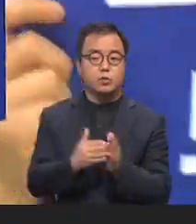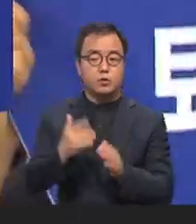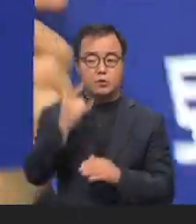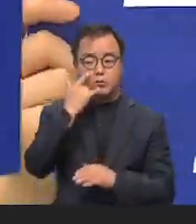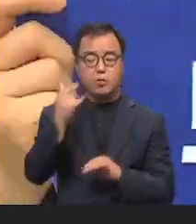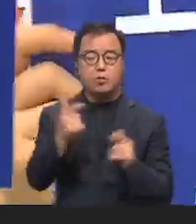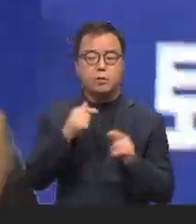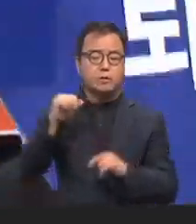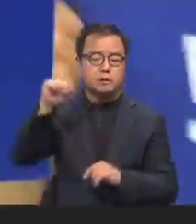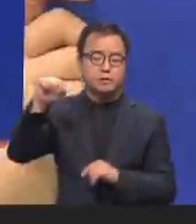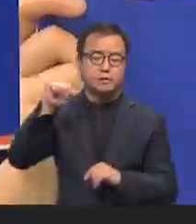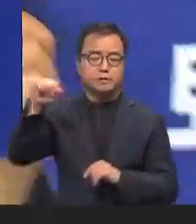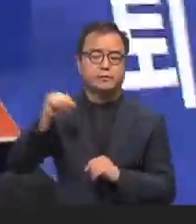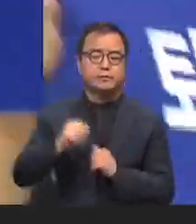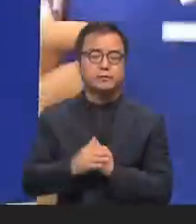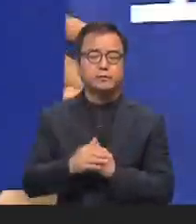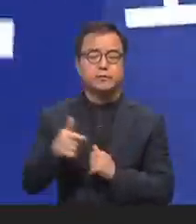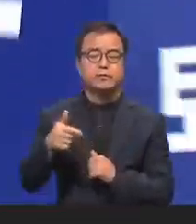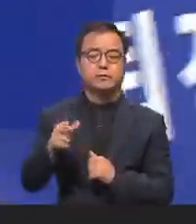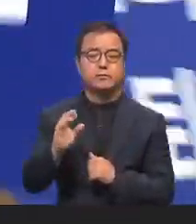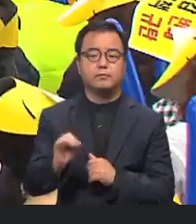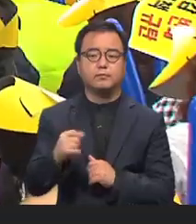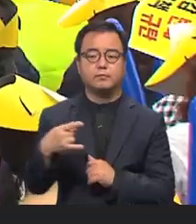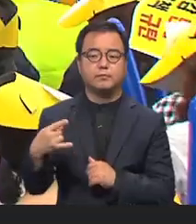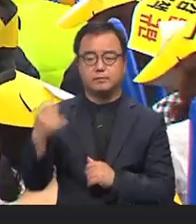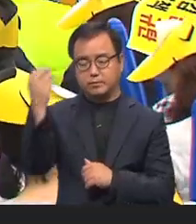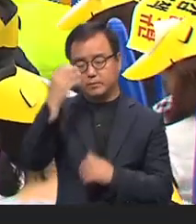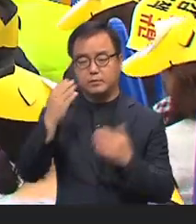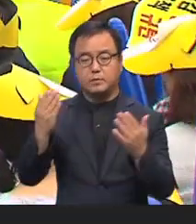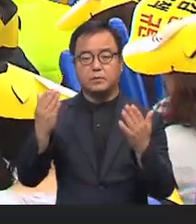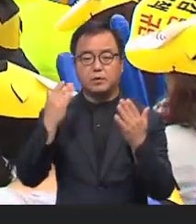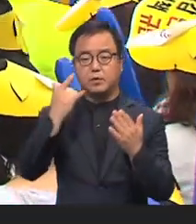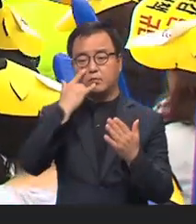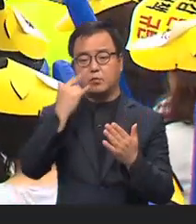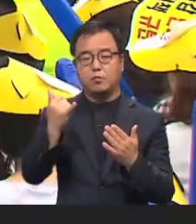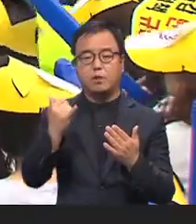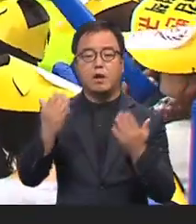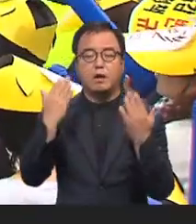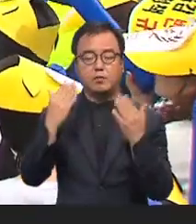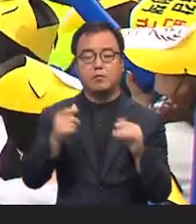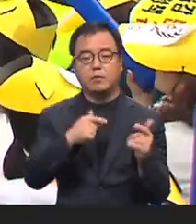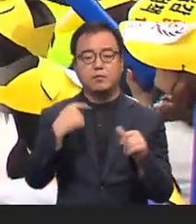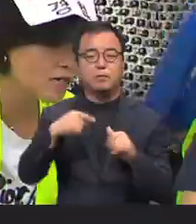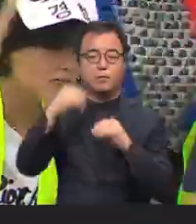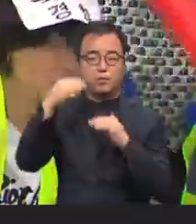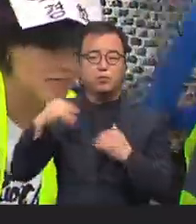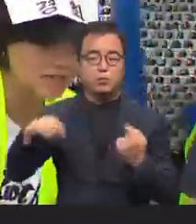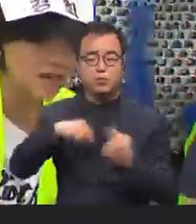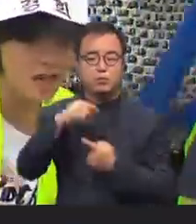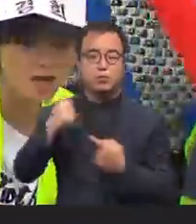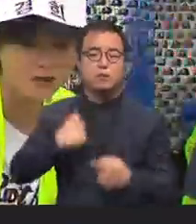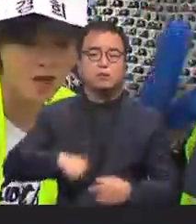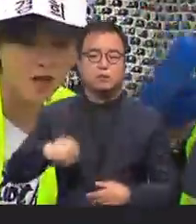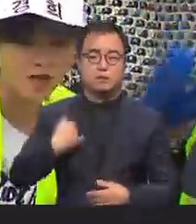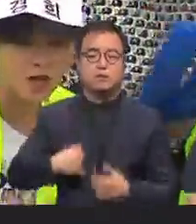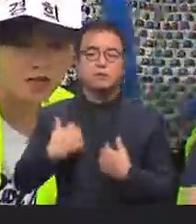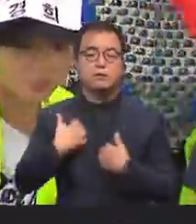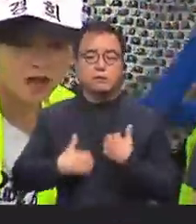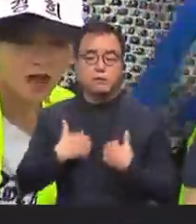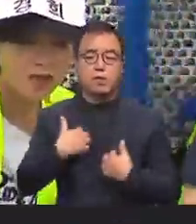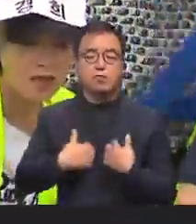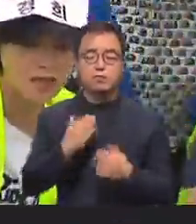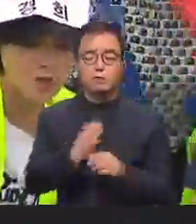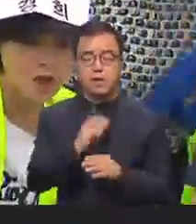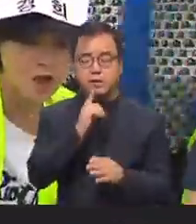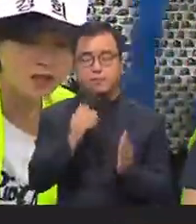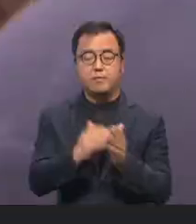집회도 이어졌습니다. 경희고 학부모들은 학교가 다양한 교육과정을 운영해 자녀들이 즐겁게 다니고 있다며 학교 선택권을